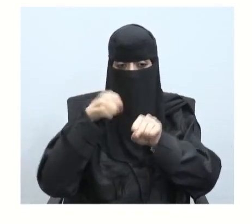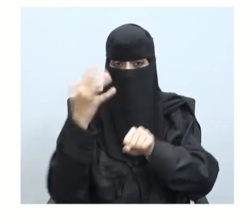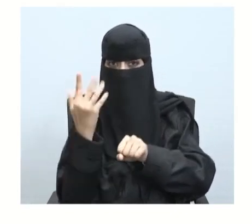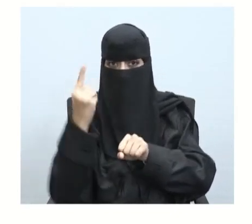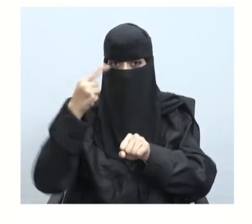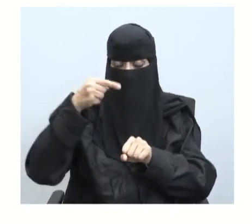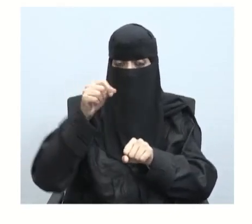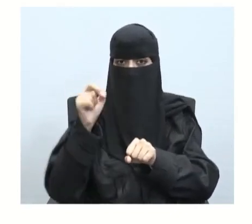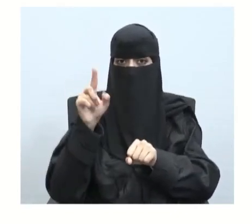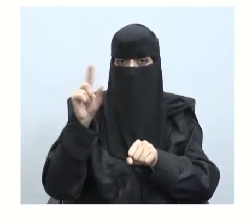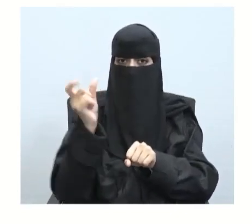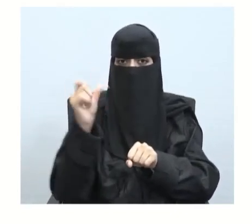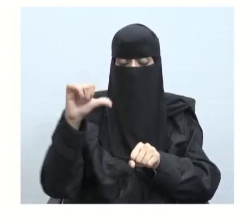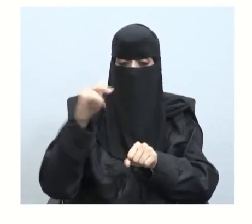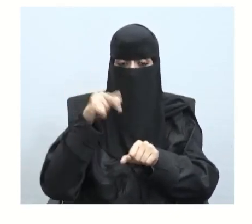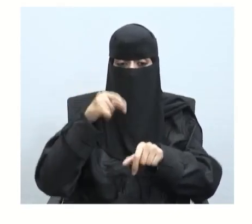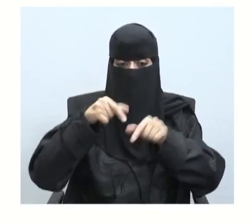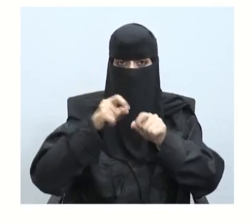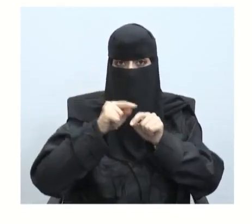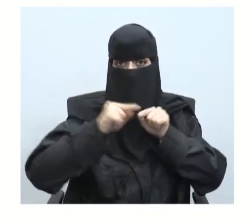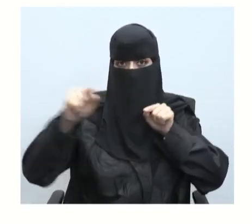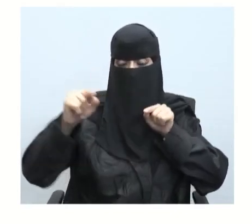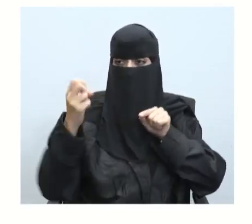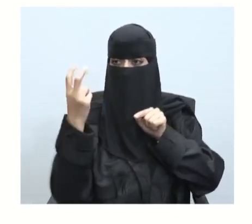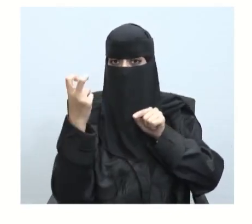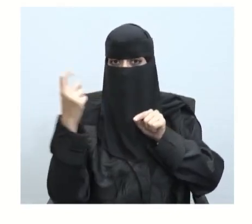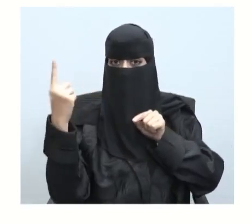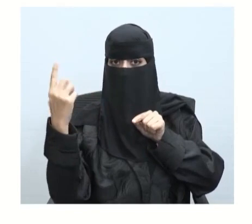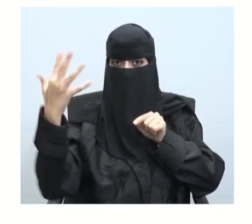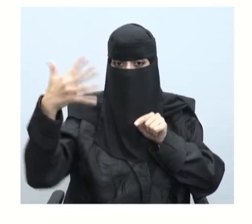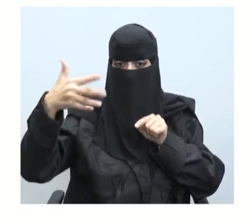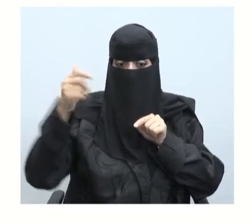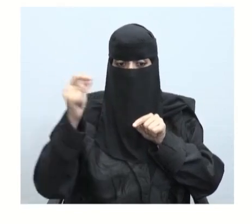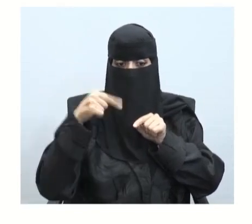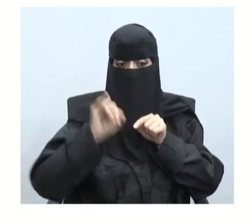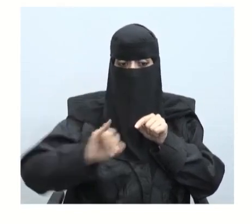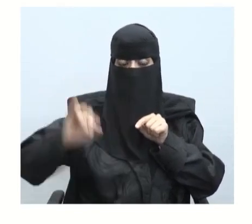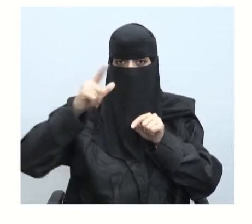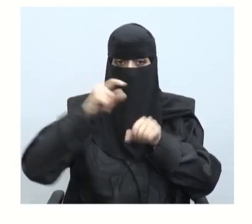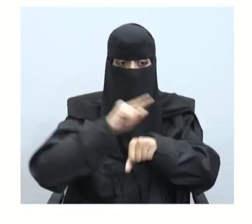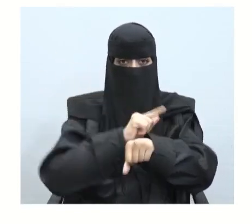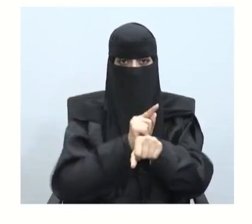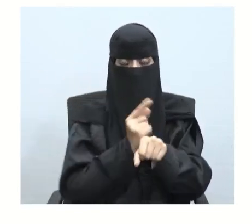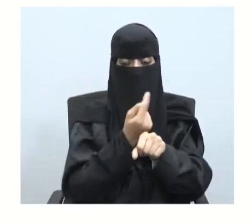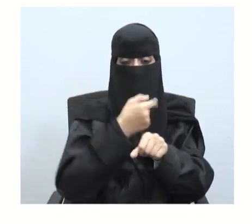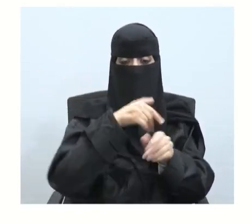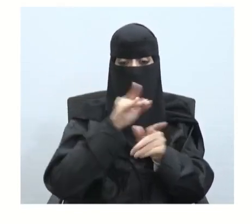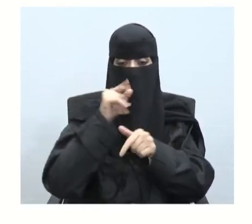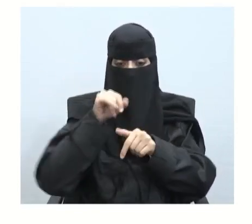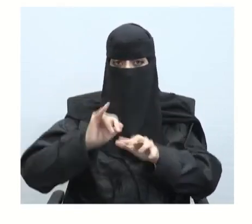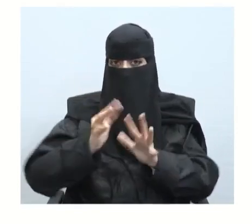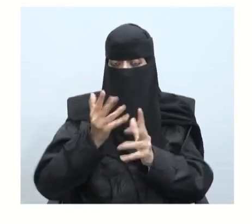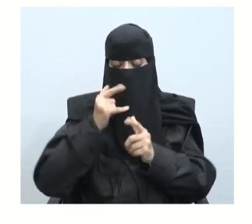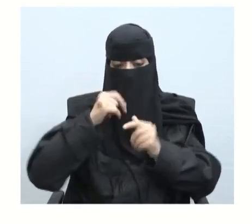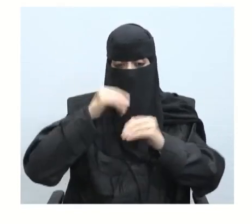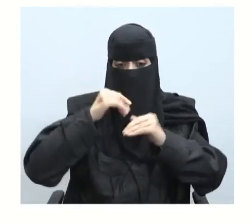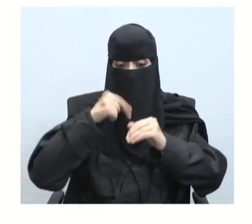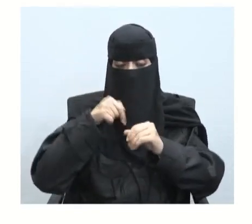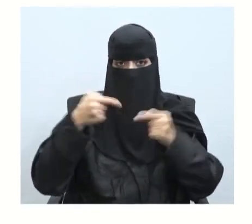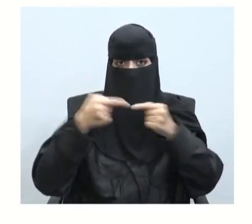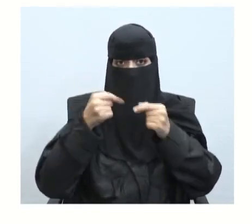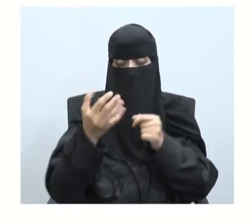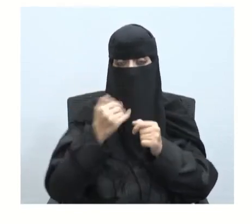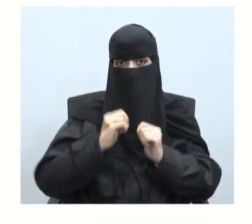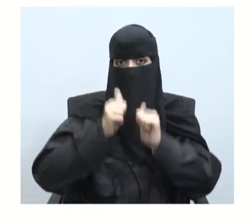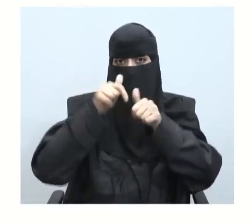نيوتن عندما يقود دراجته مسافه 251 متر لمده 30 ثانيه ما مقدار